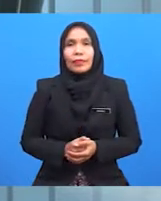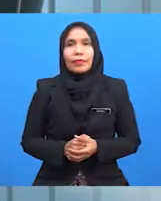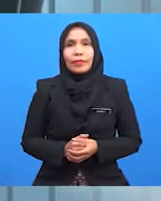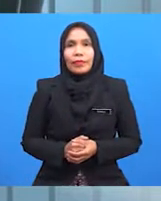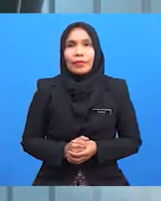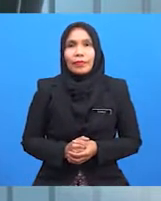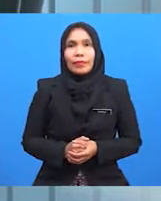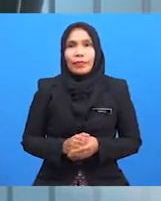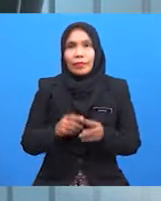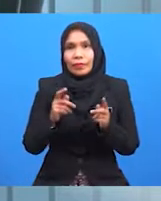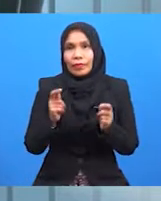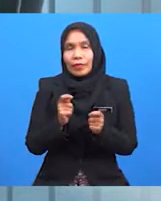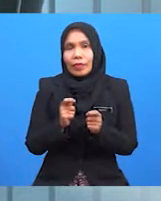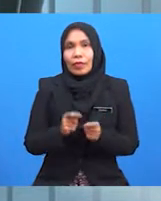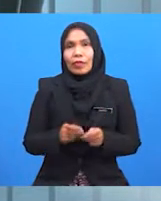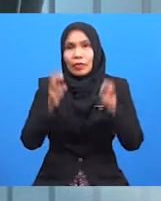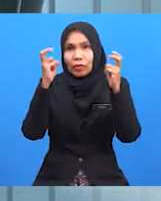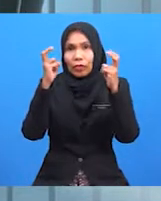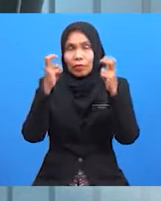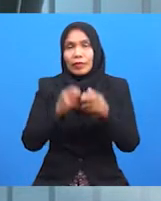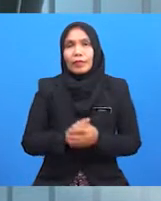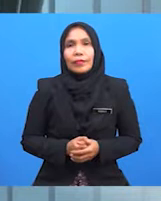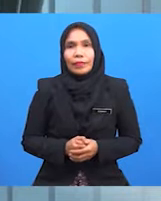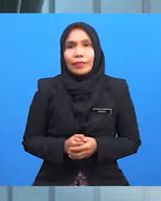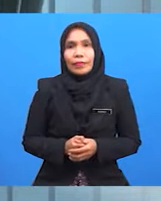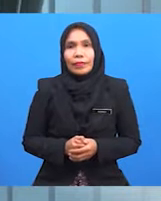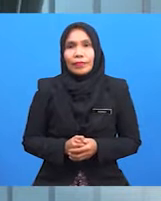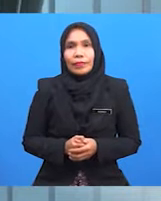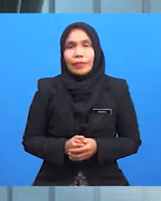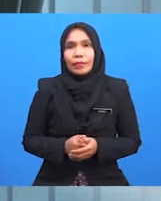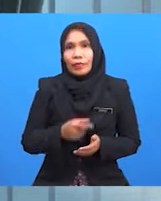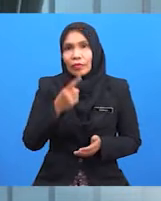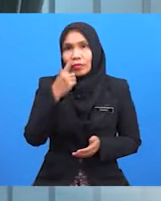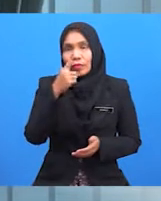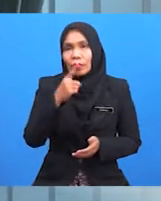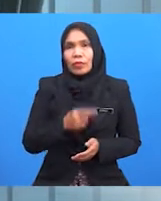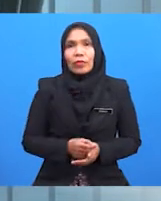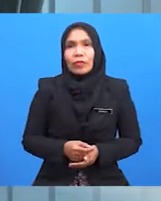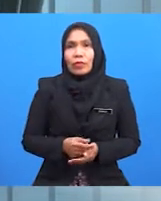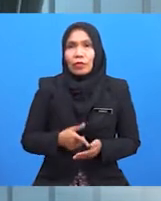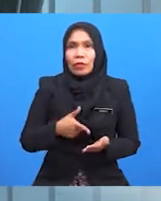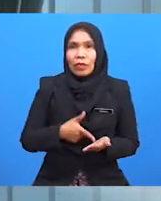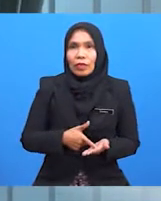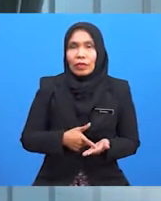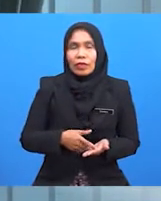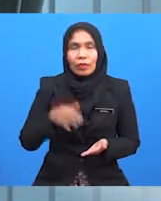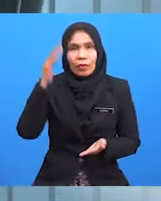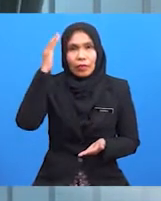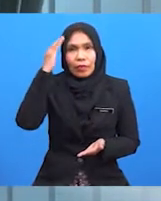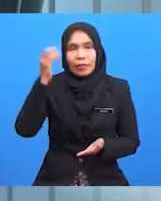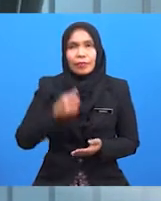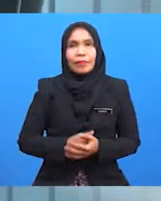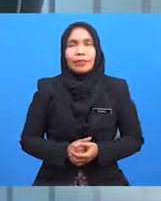dengan topik fungsi bank pusat untuk memantapkan kemahiran yang telah anda pelajari hari ini.